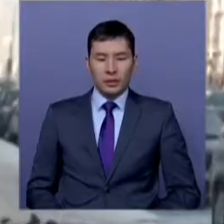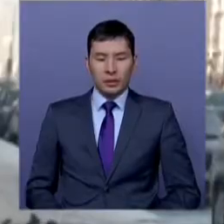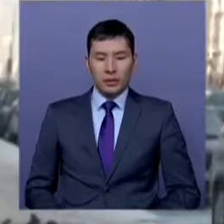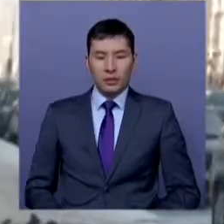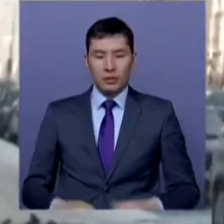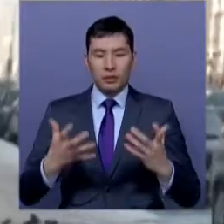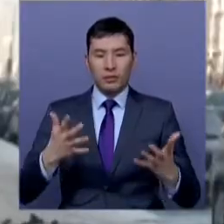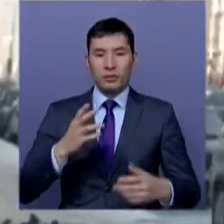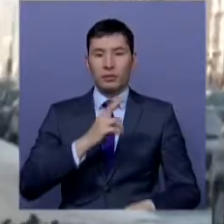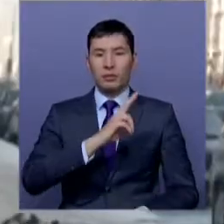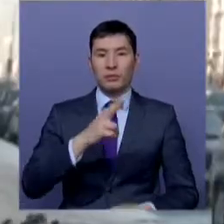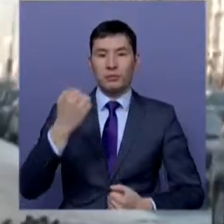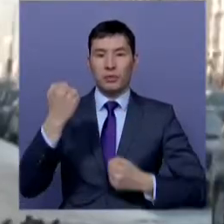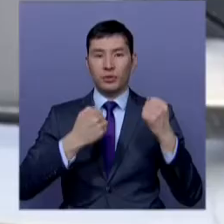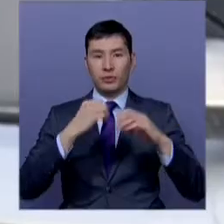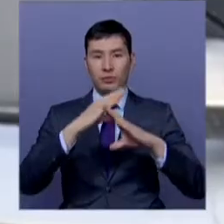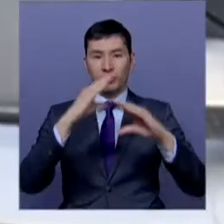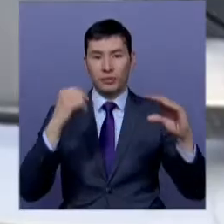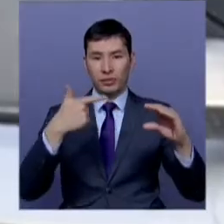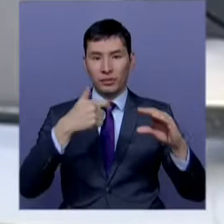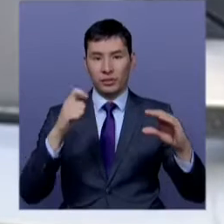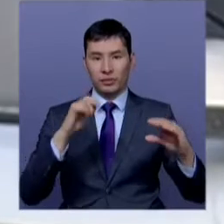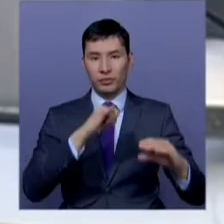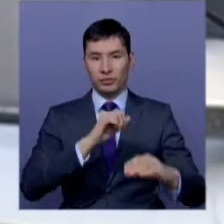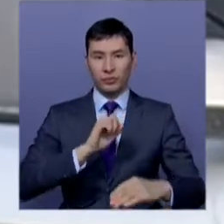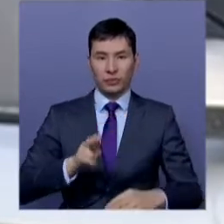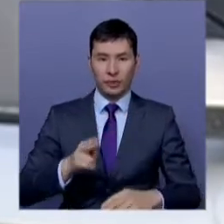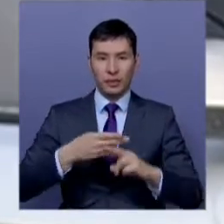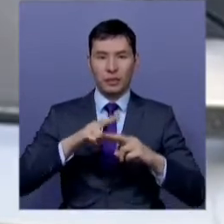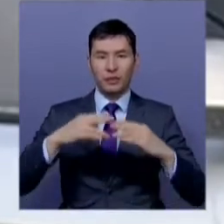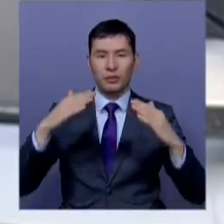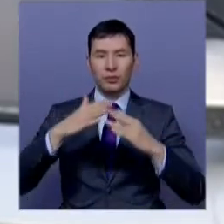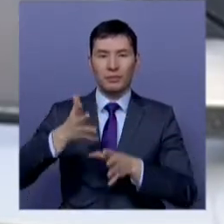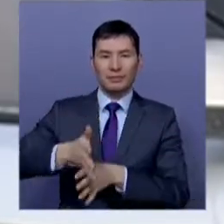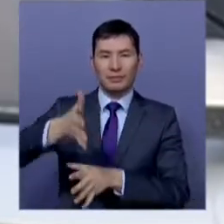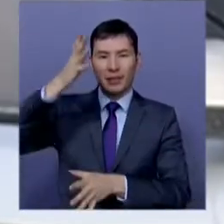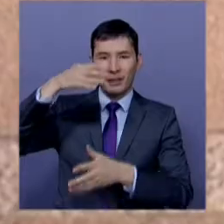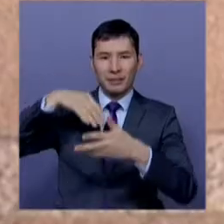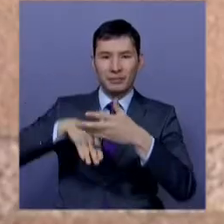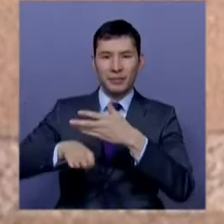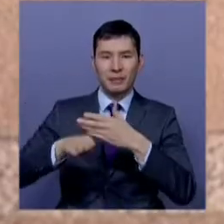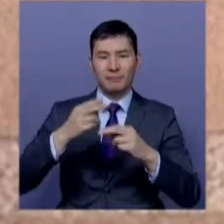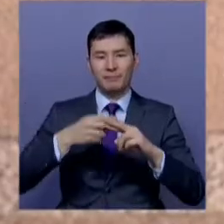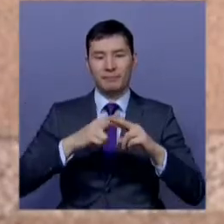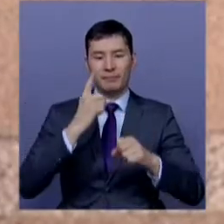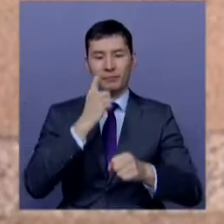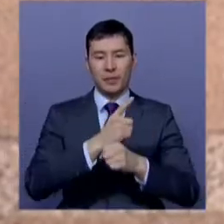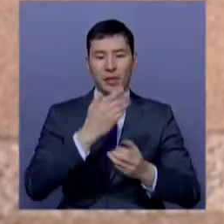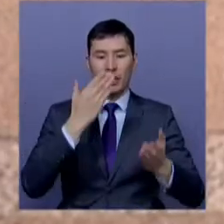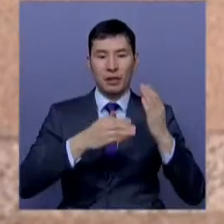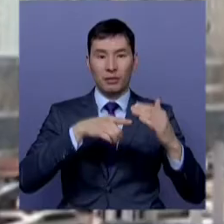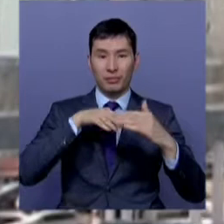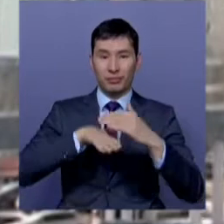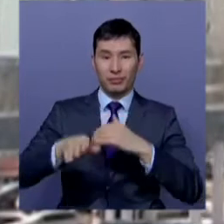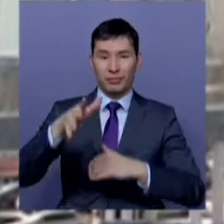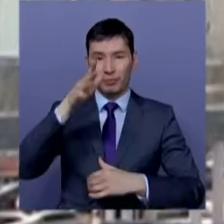Енді газбен жүретін көлік иелері көп қабатты тұрғын үйлер мен сауда орындарының астындағы паркингке кіріп кетсе, 12 мың теңге көлемінде айыппұл